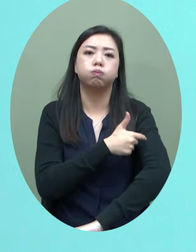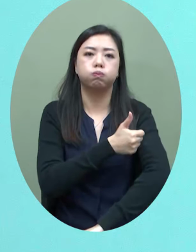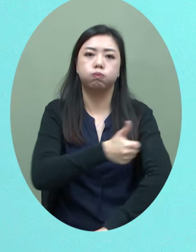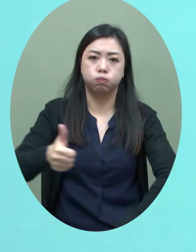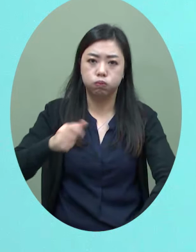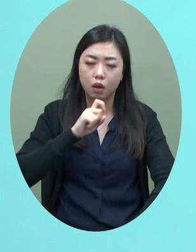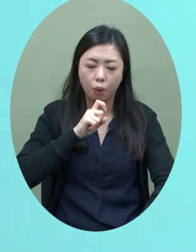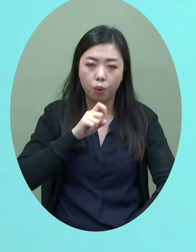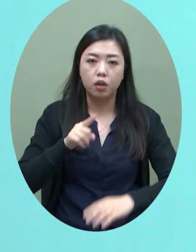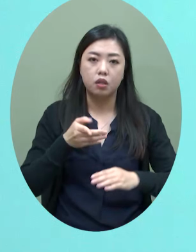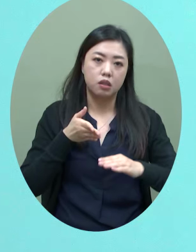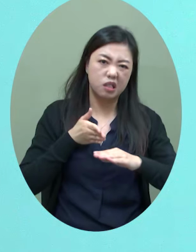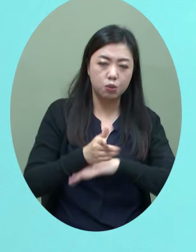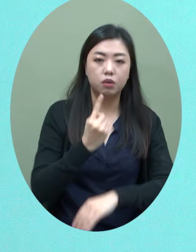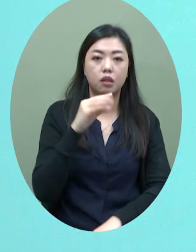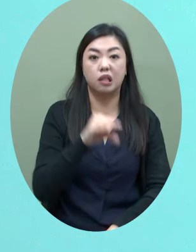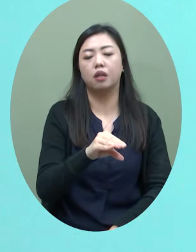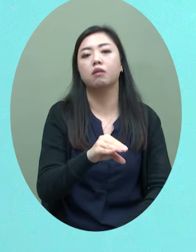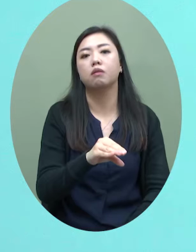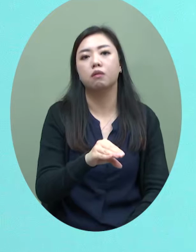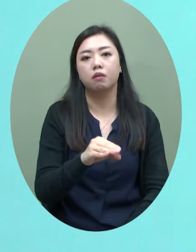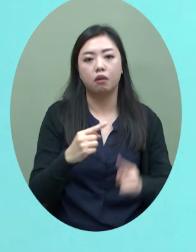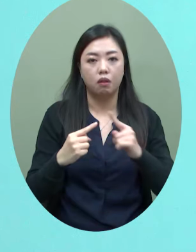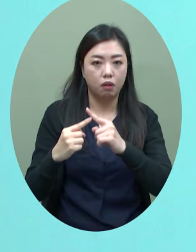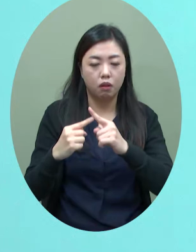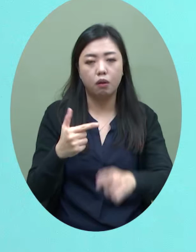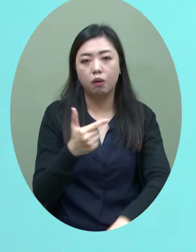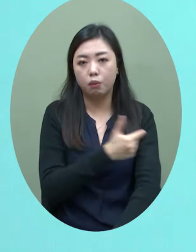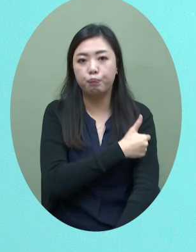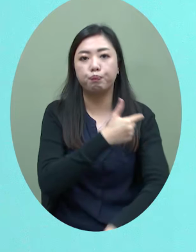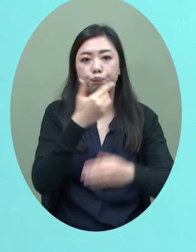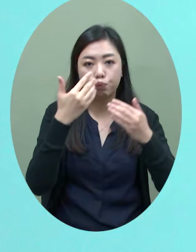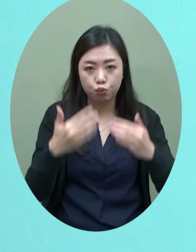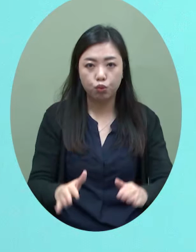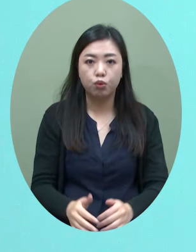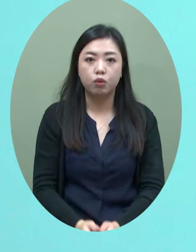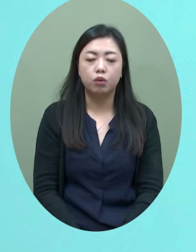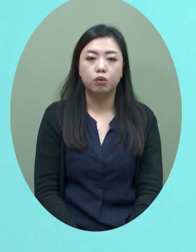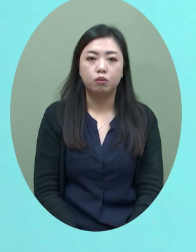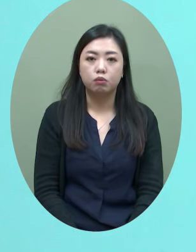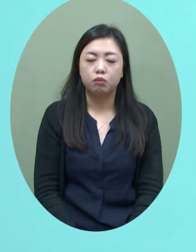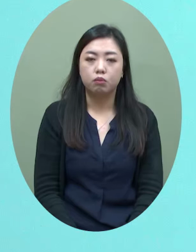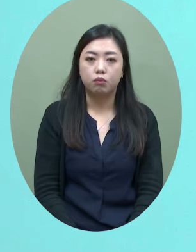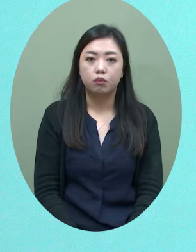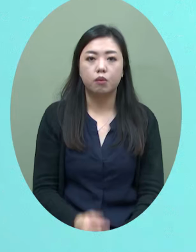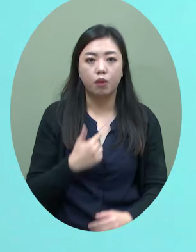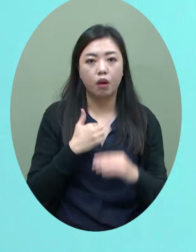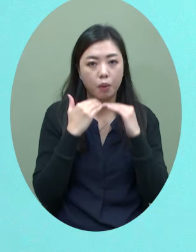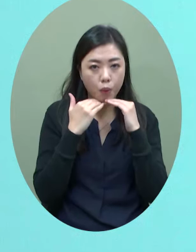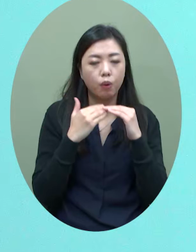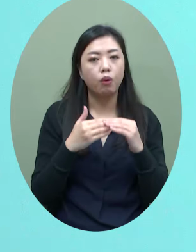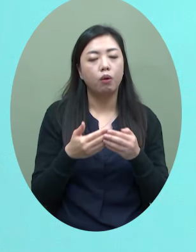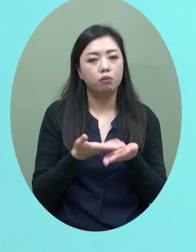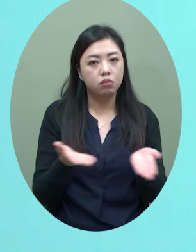是有超過1億的人次是打過這個疫苗的。 咁所以我希望大家咧都